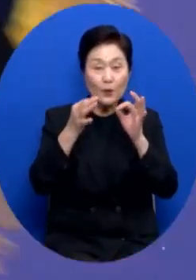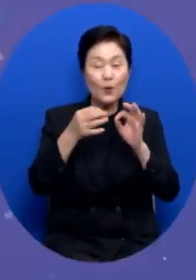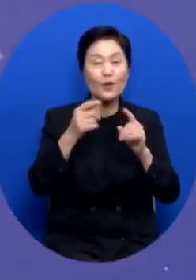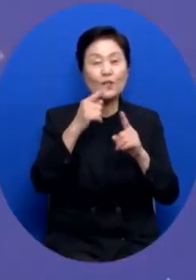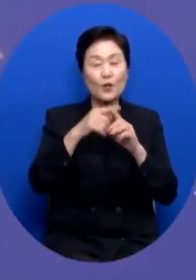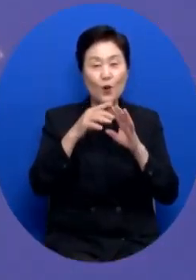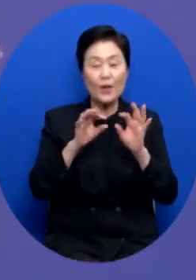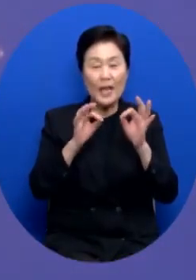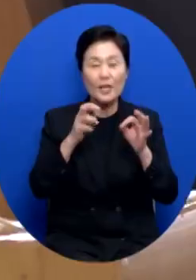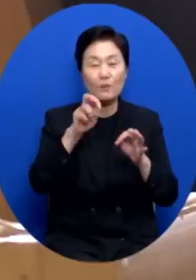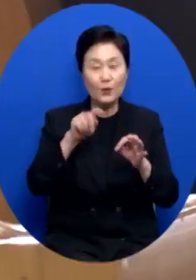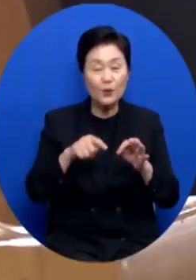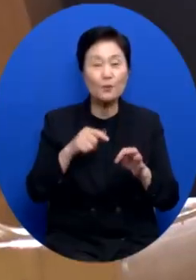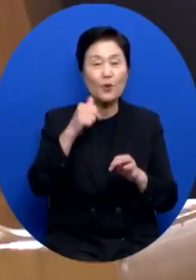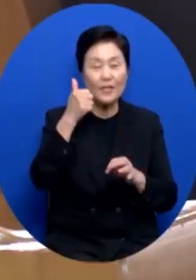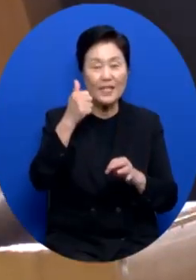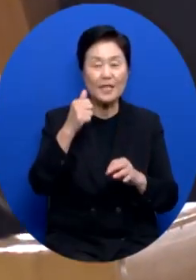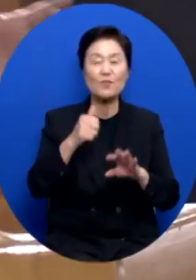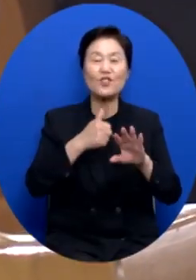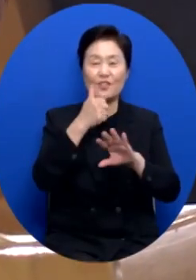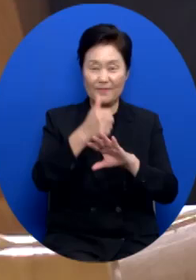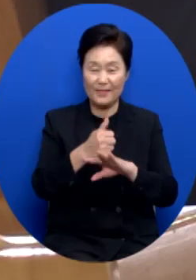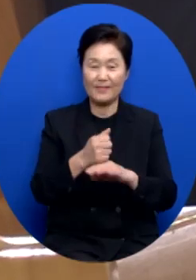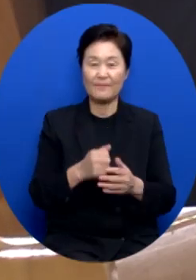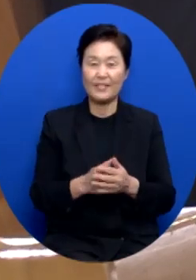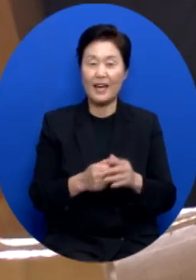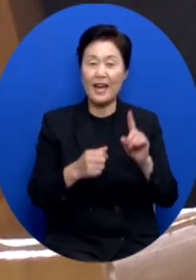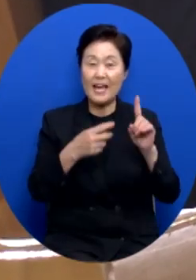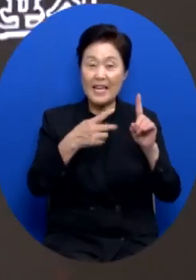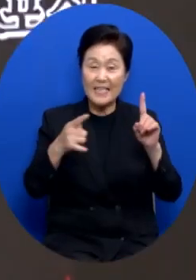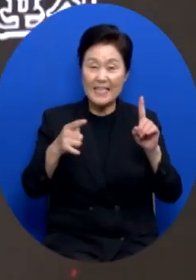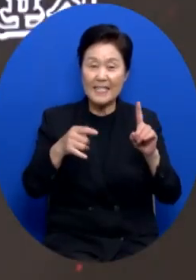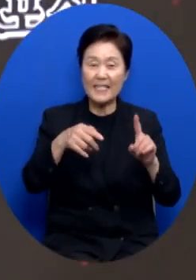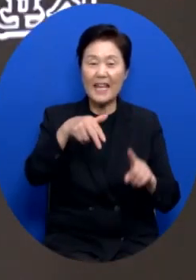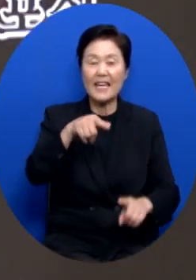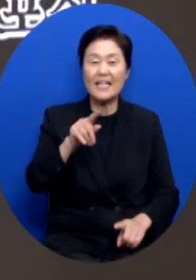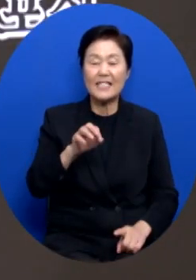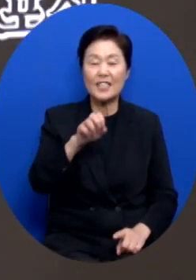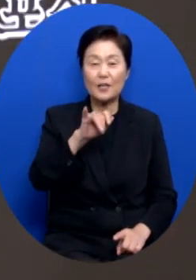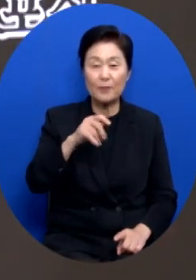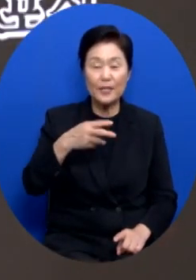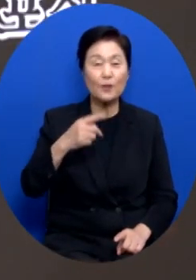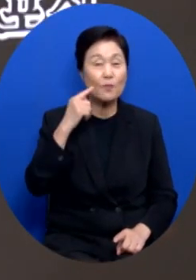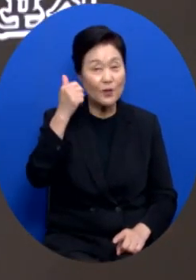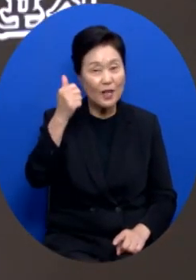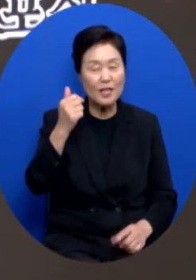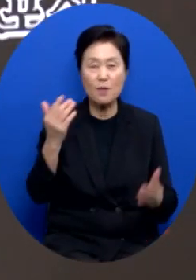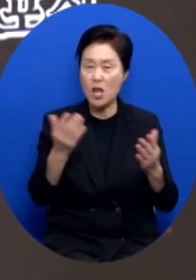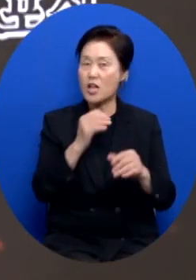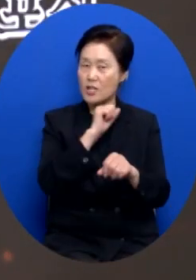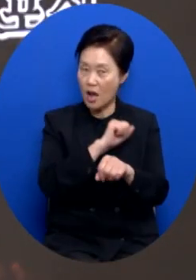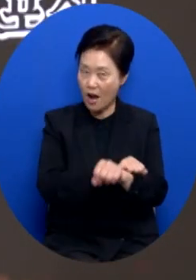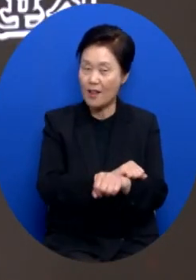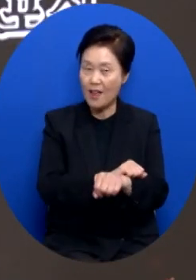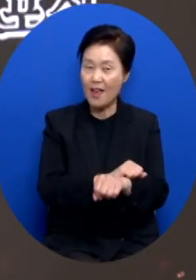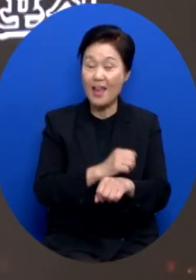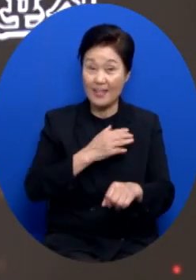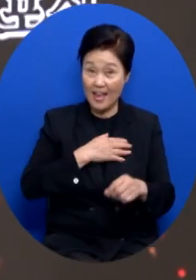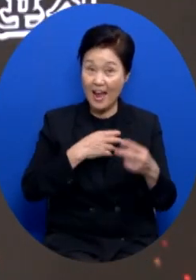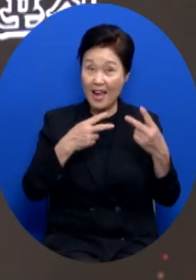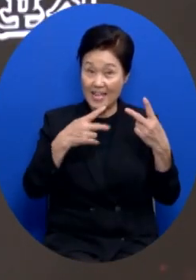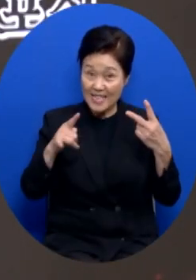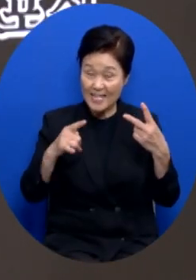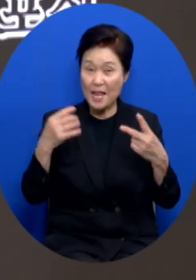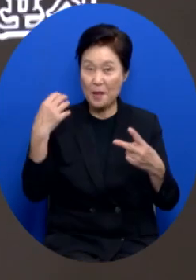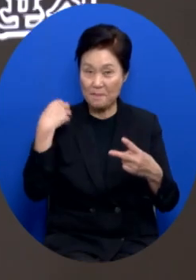목사가 취임했습니다. 제1대 정필도 목사님께서 너무나 훌륭하게 일을 잘하셨습니다. 제가 2대